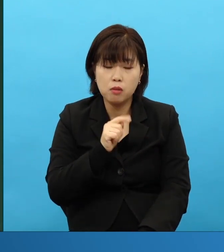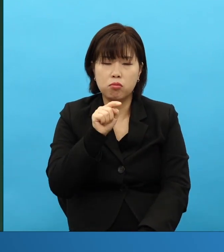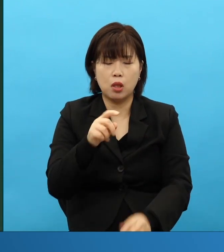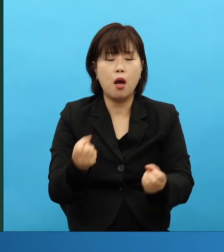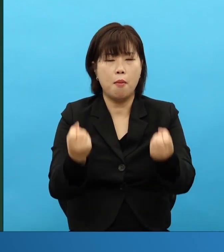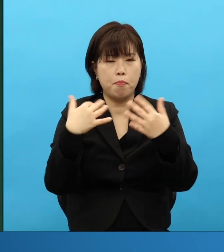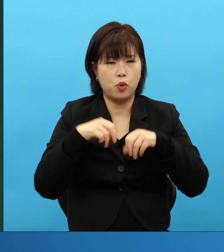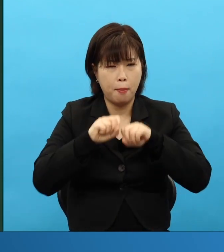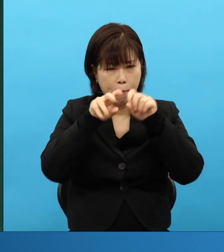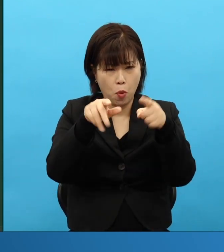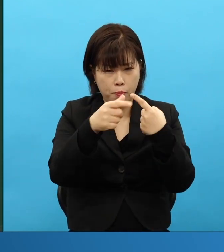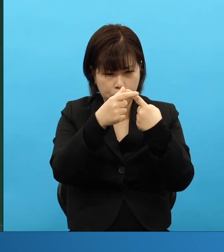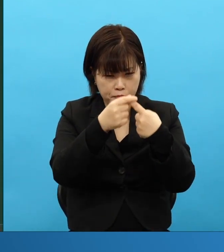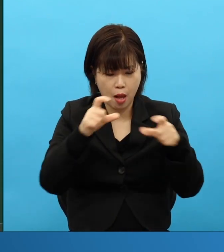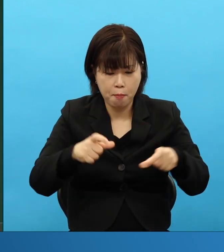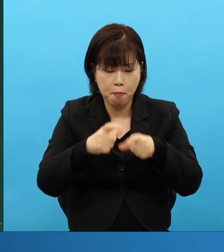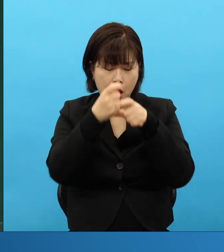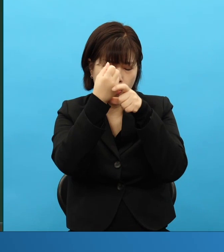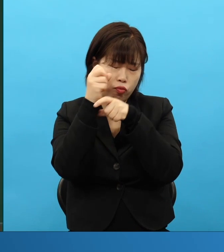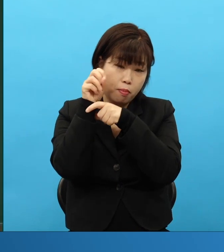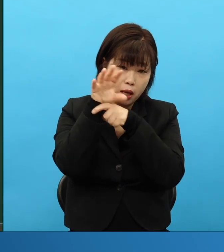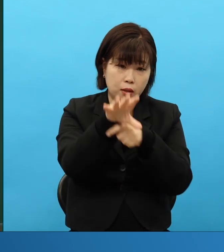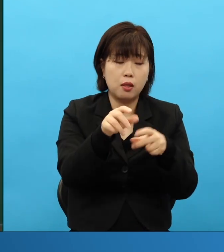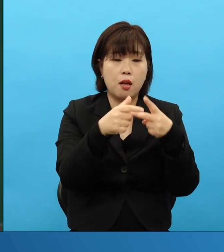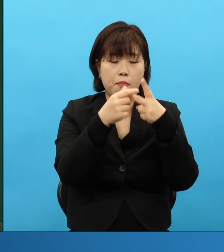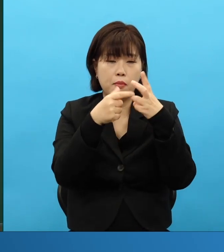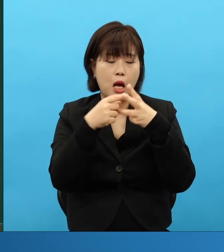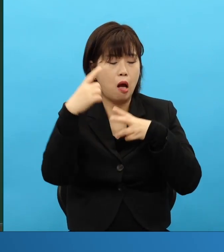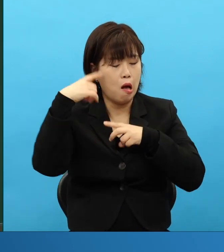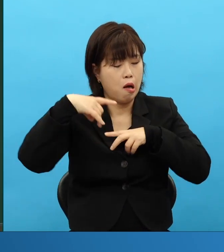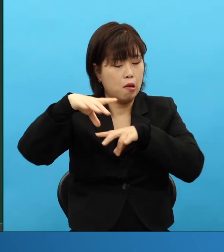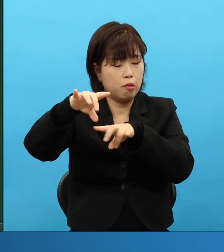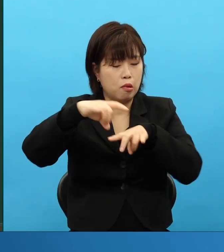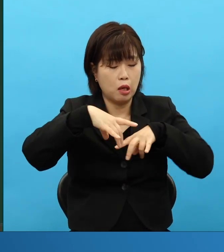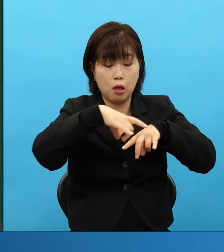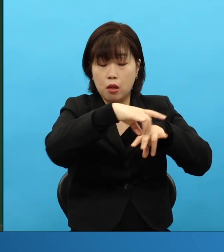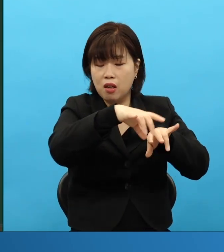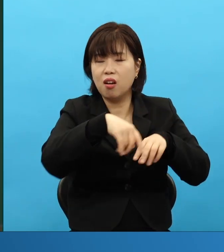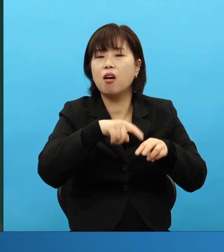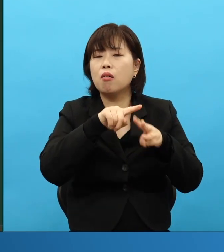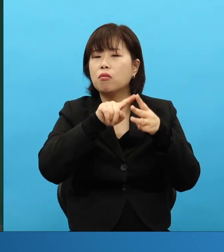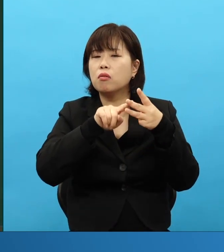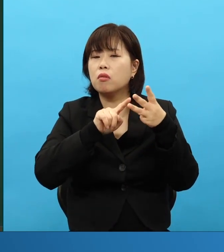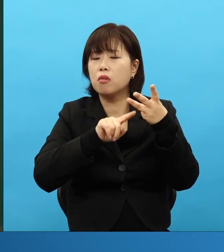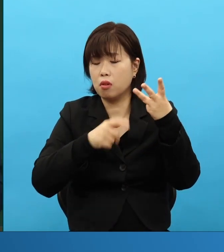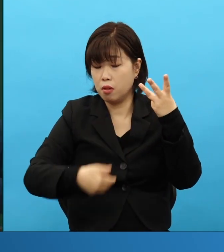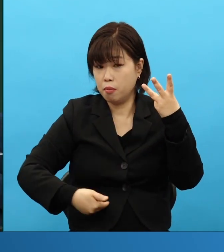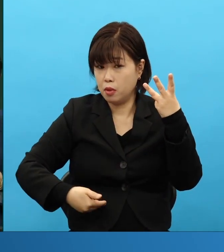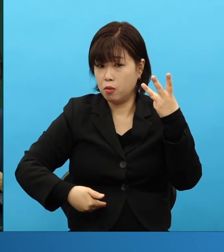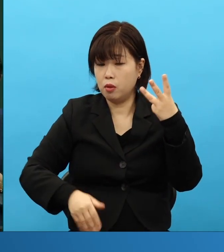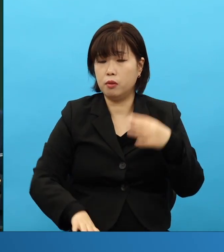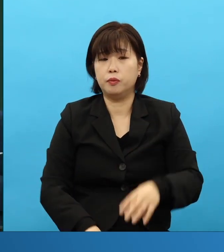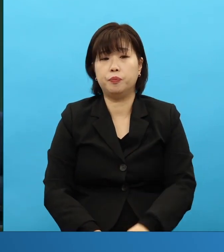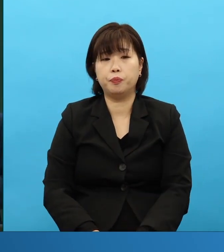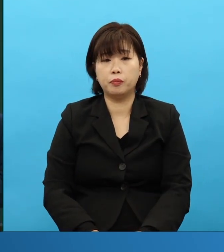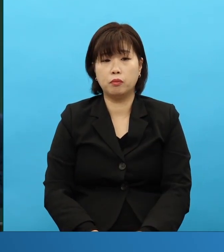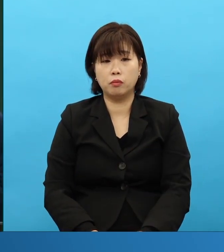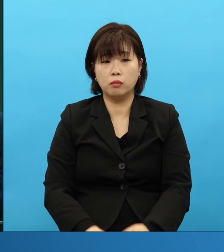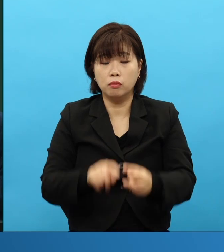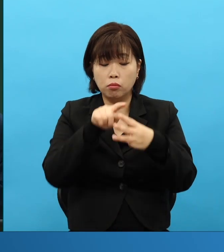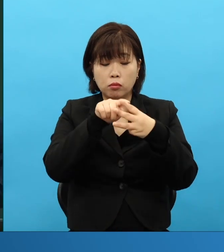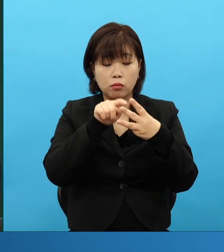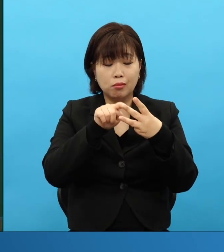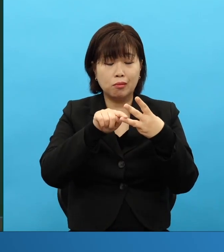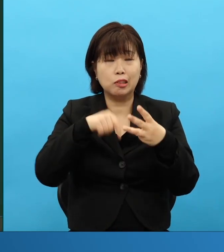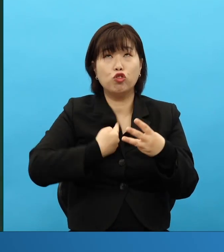antenna. And so in order to make this continue to pray, 약간만 리듬 prepare. 타면 위에서 주는 거기 때문에 나와. You just slightly find your rhythm, and you're going to get this